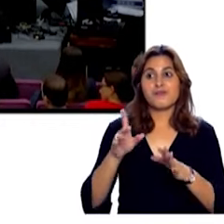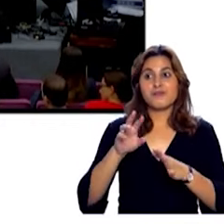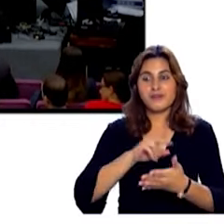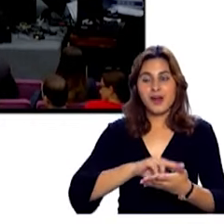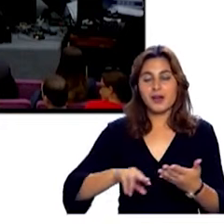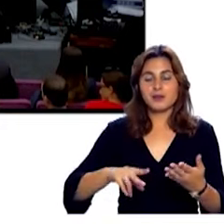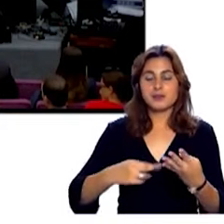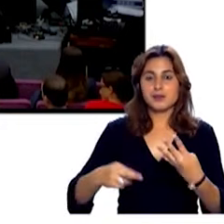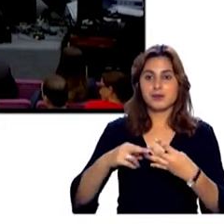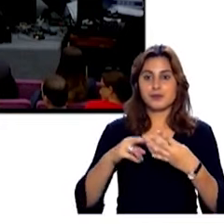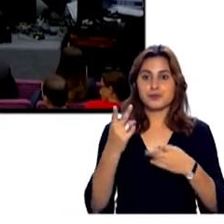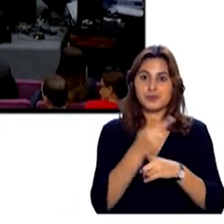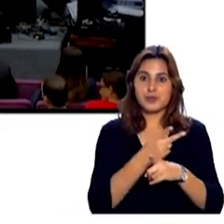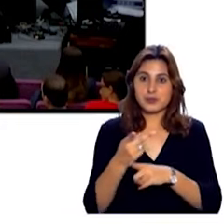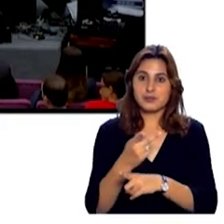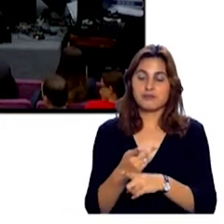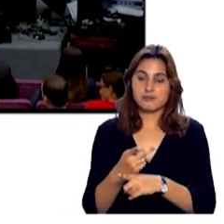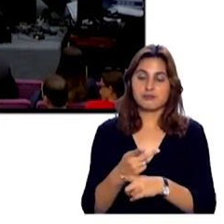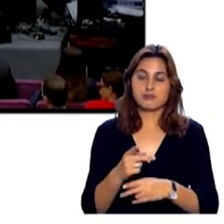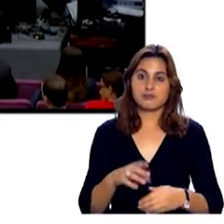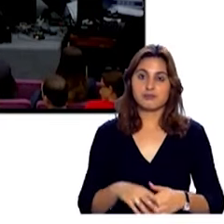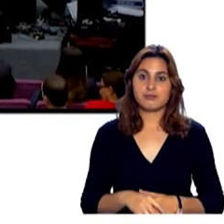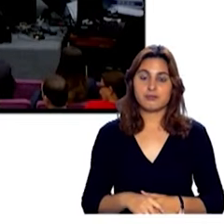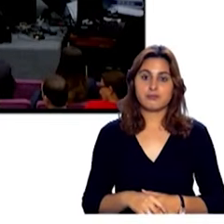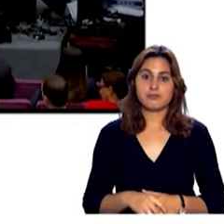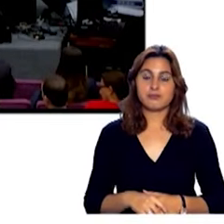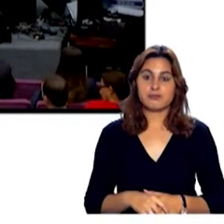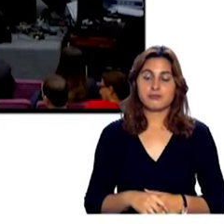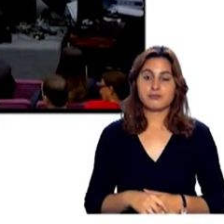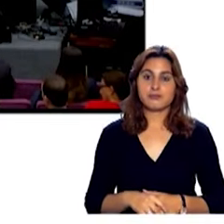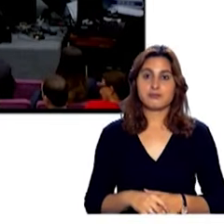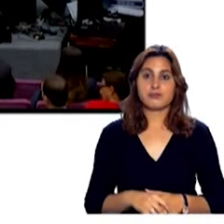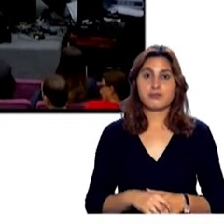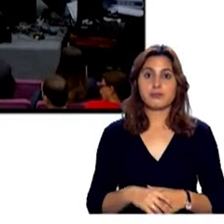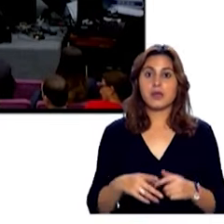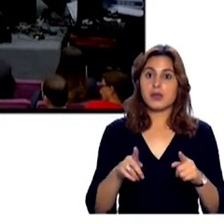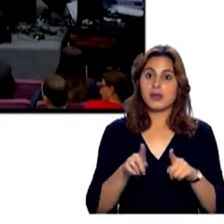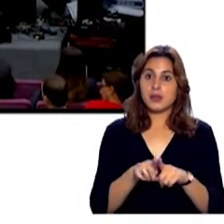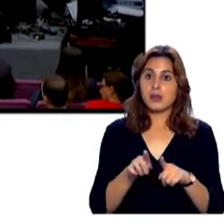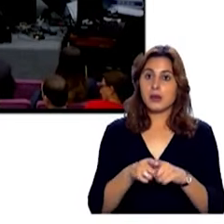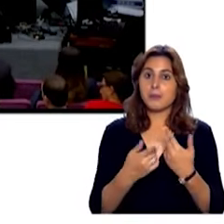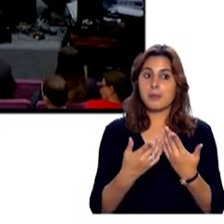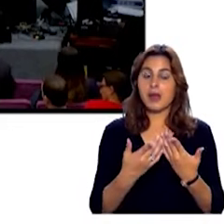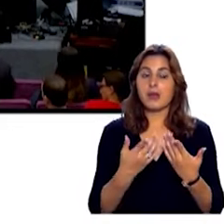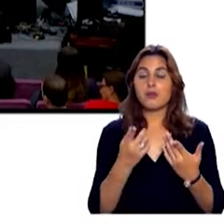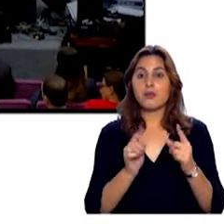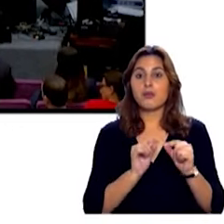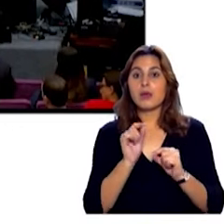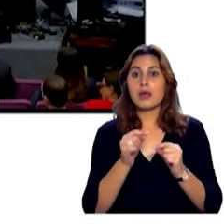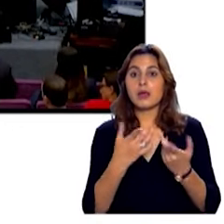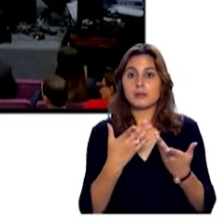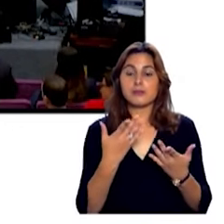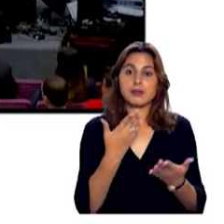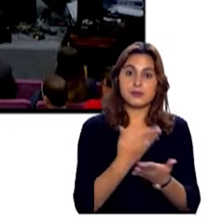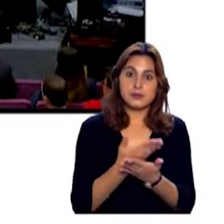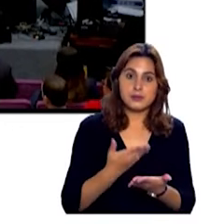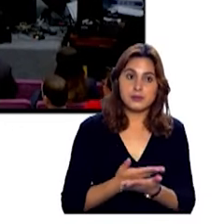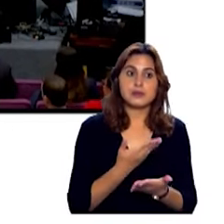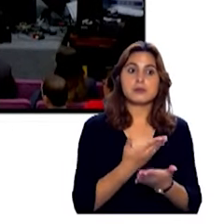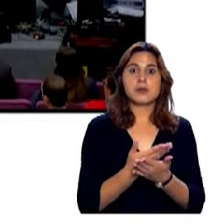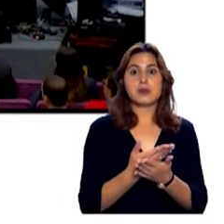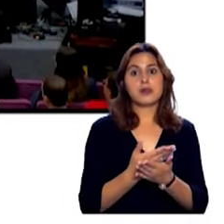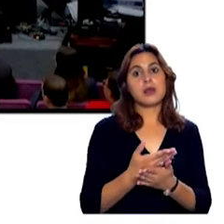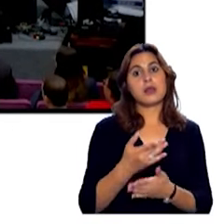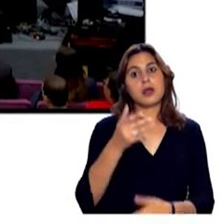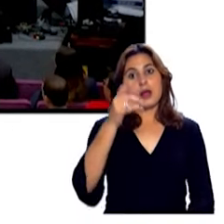ispiri soprattutto alla disciplina tedesca e austriaca qui